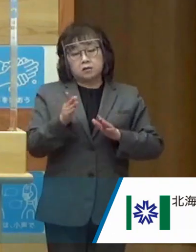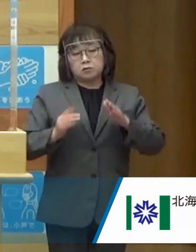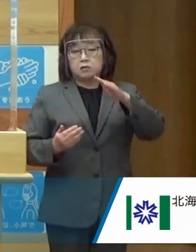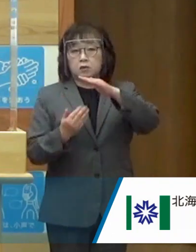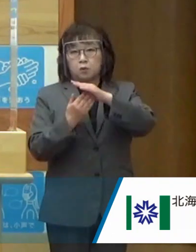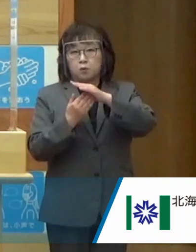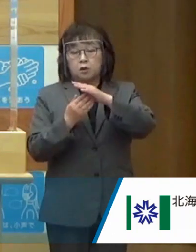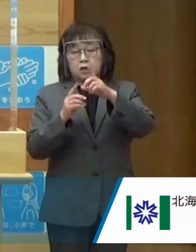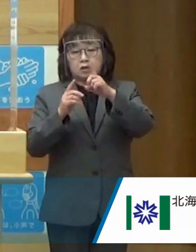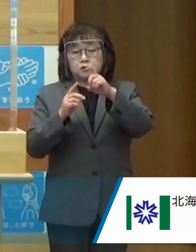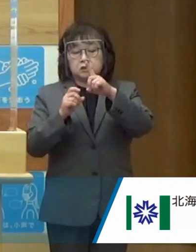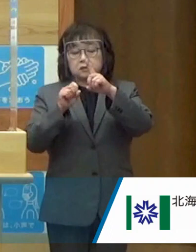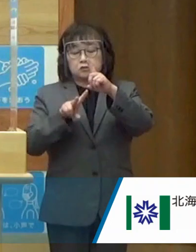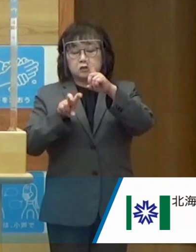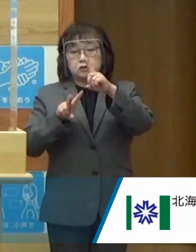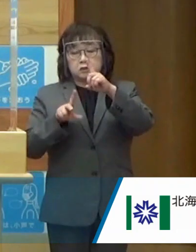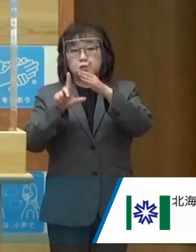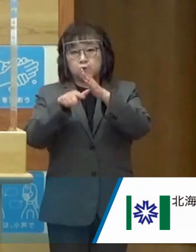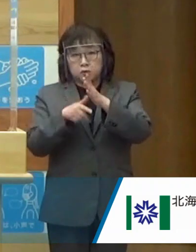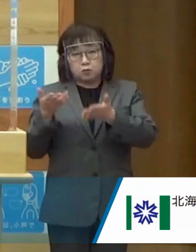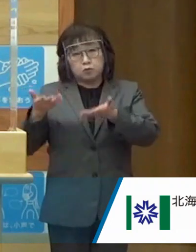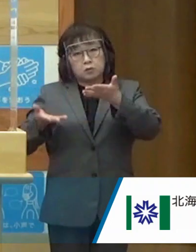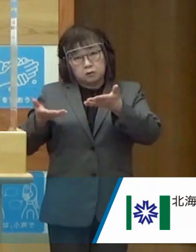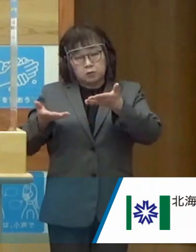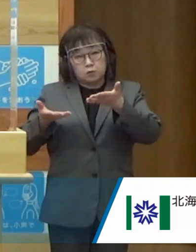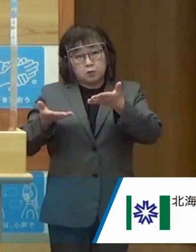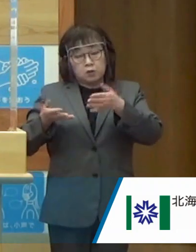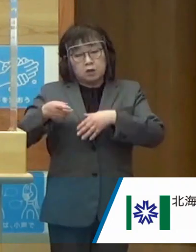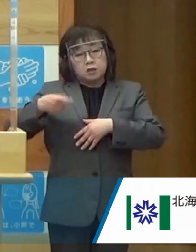ークであった11月22日は